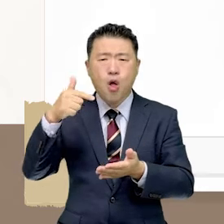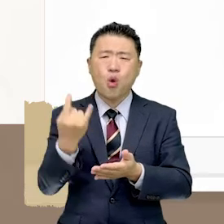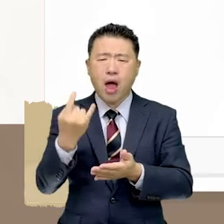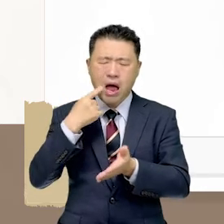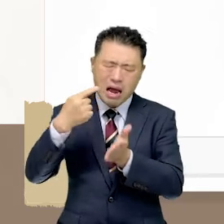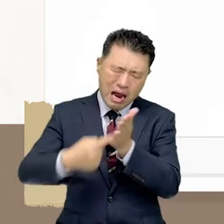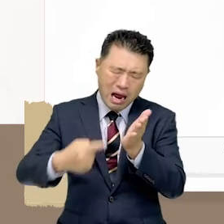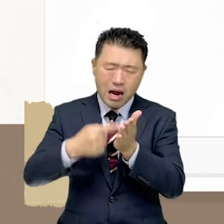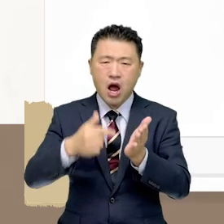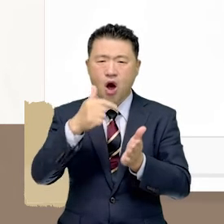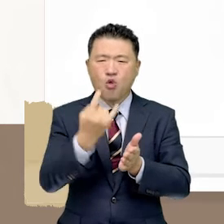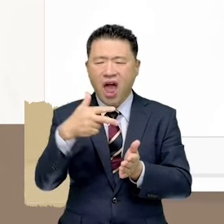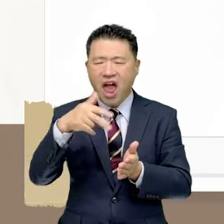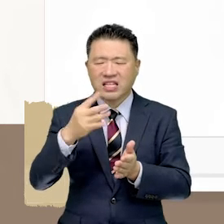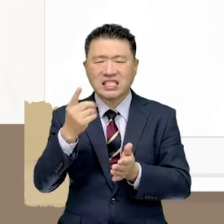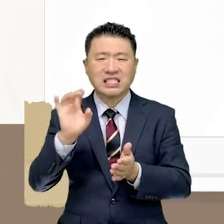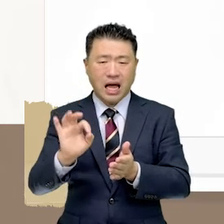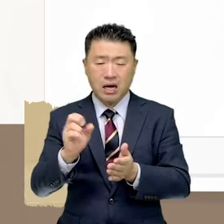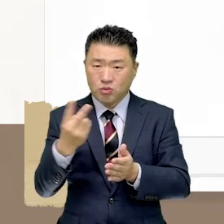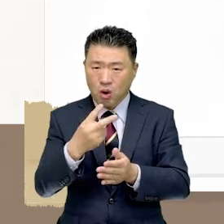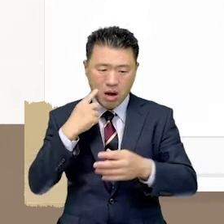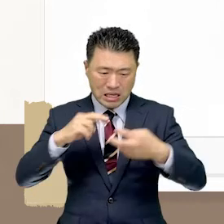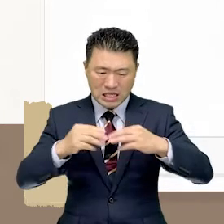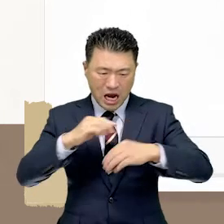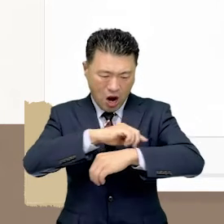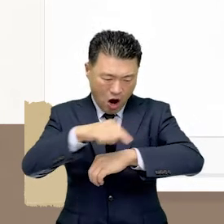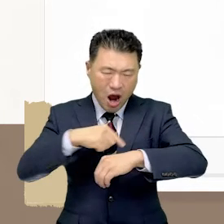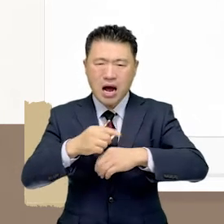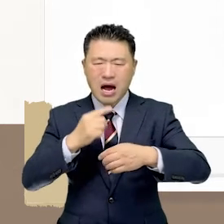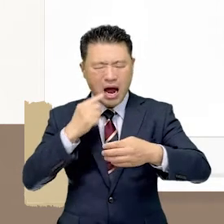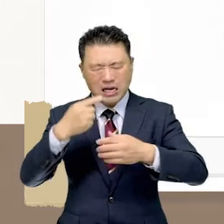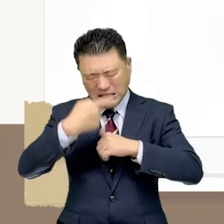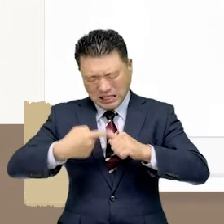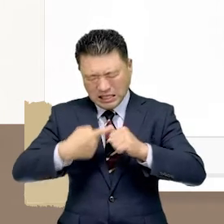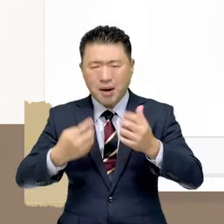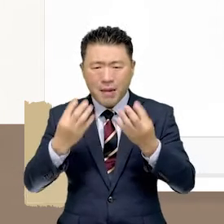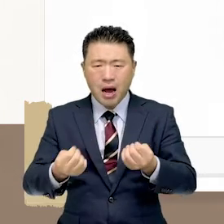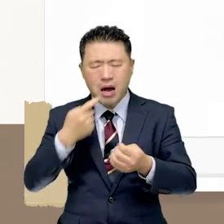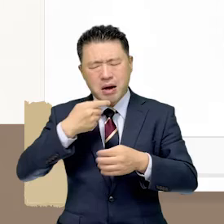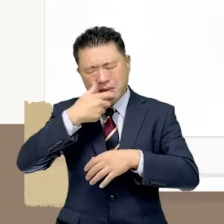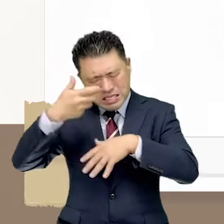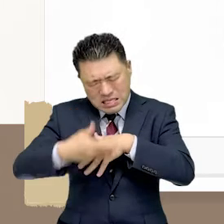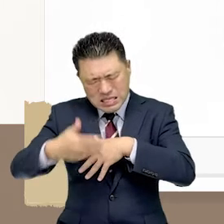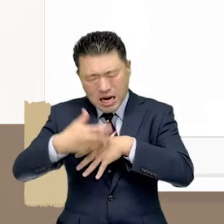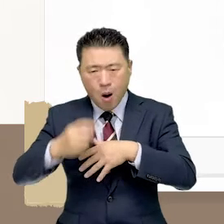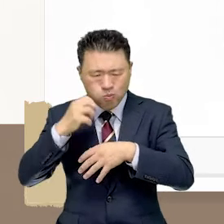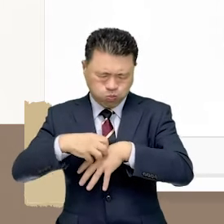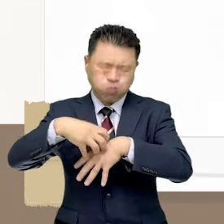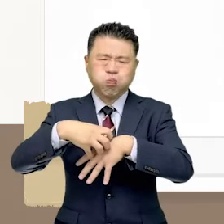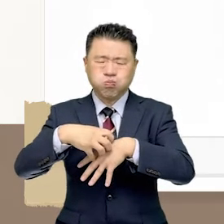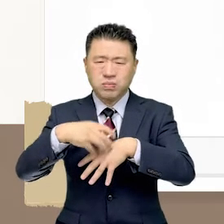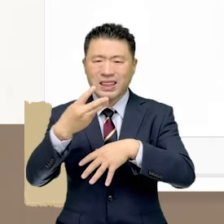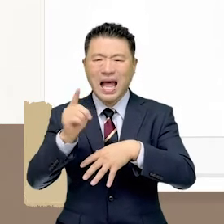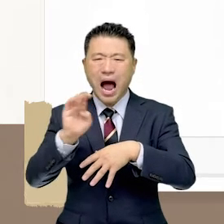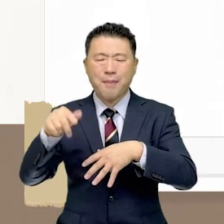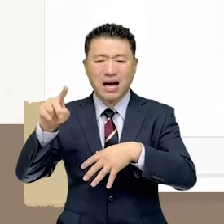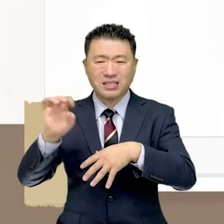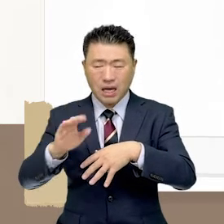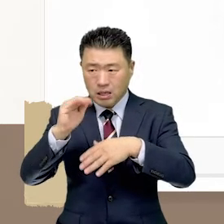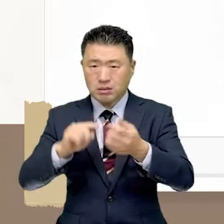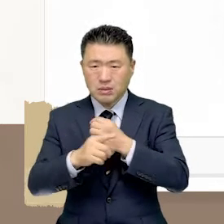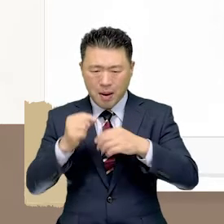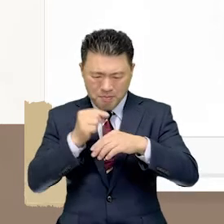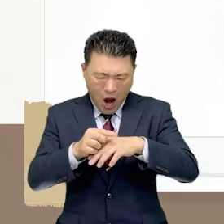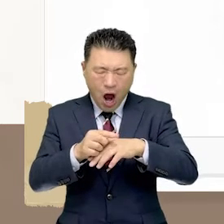손상인 뇌진탕이나 연부조직과 근육 등의 손상을 입어 출혈과 부종이 보이는 타박상, 깨지거나